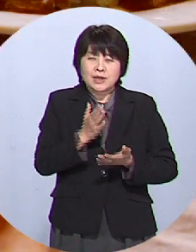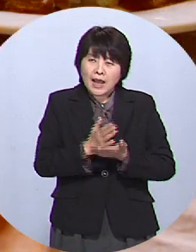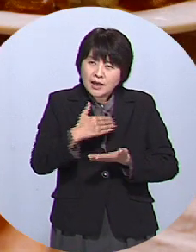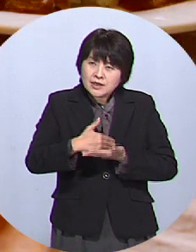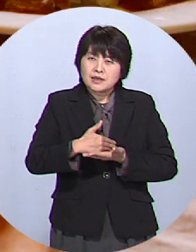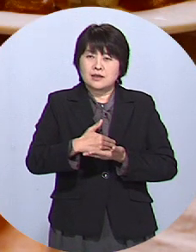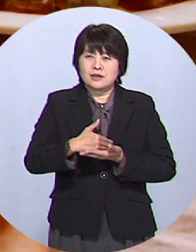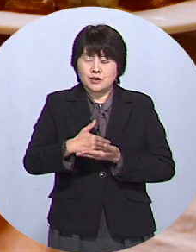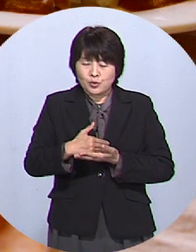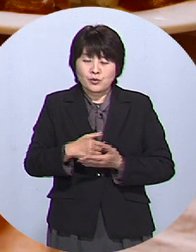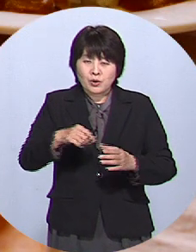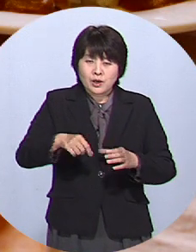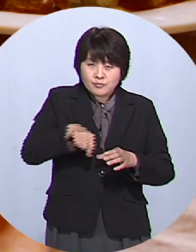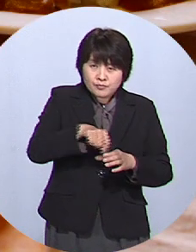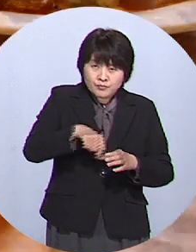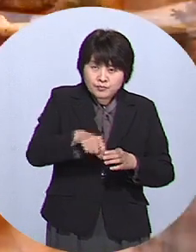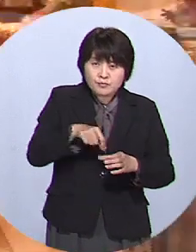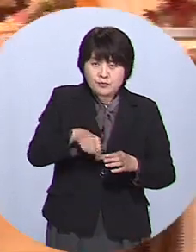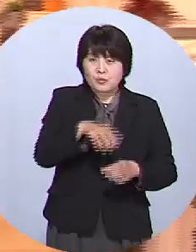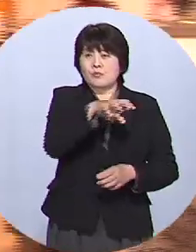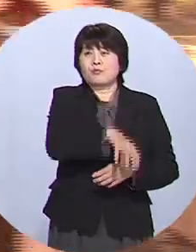るビュッフェカフェもあります。